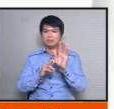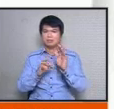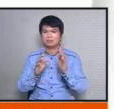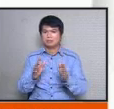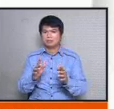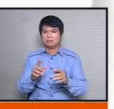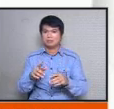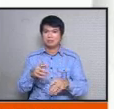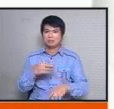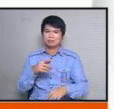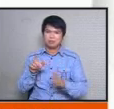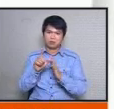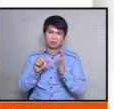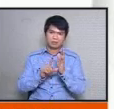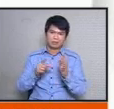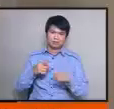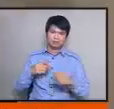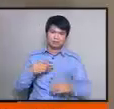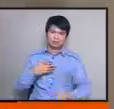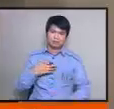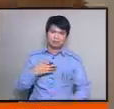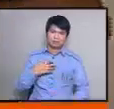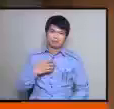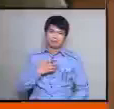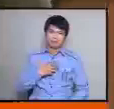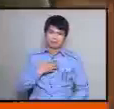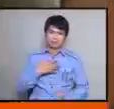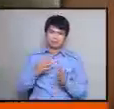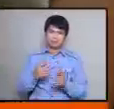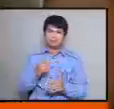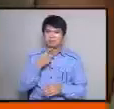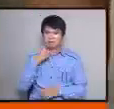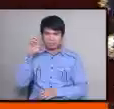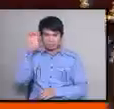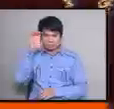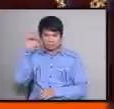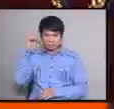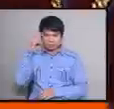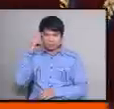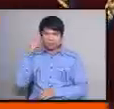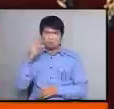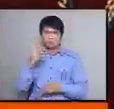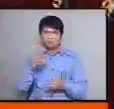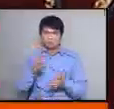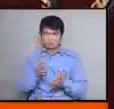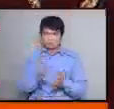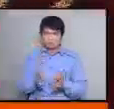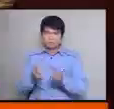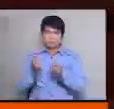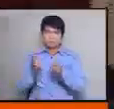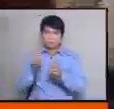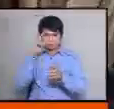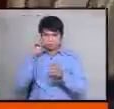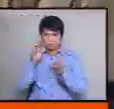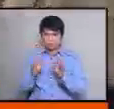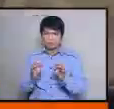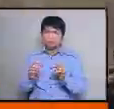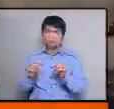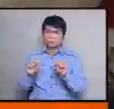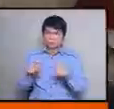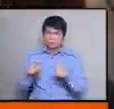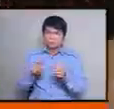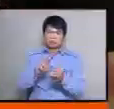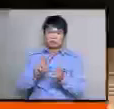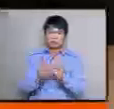ng petitioners na si Attorney Emil Marañon na sana ay maging daan ang desisyon para sa posibleng reforma